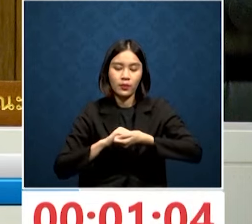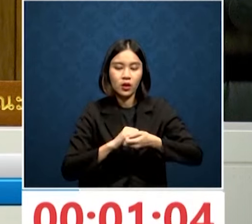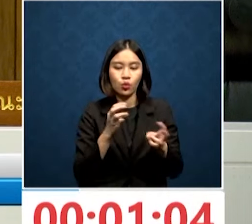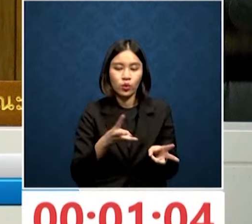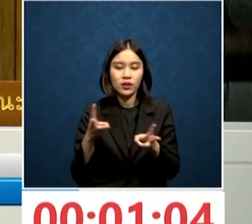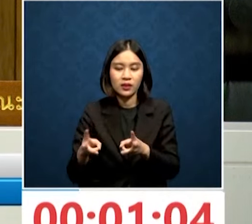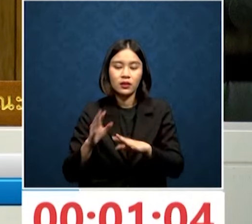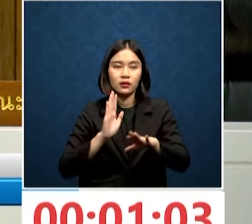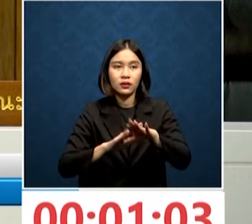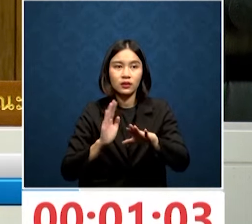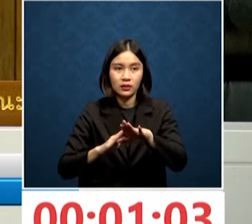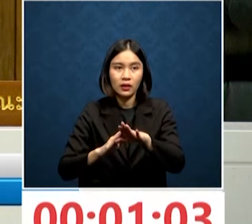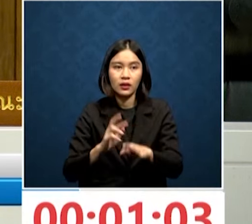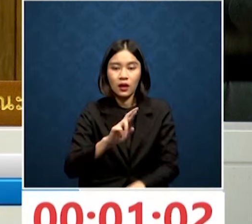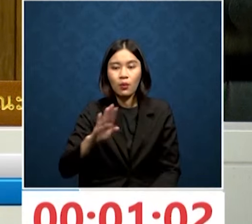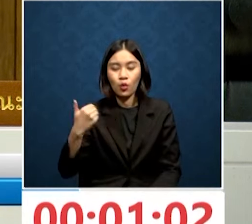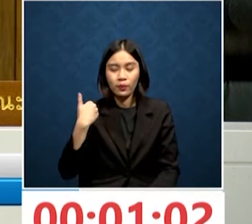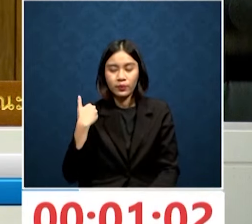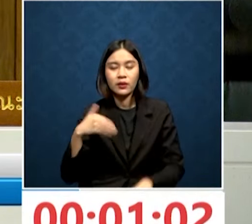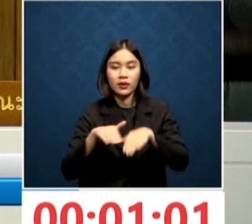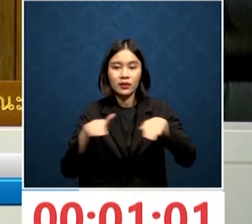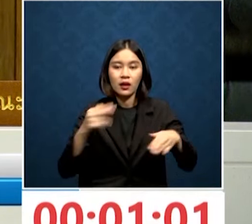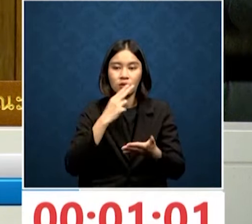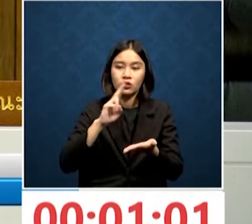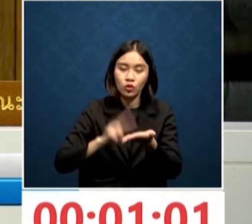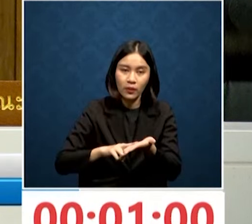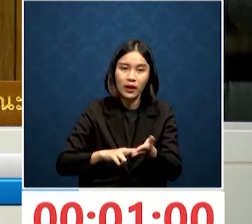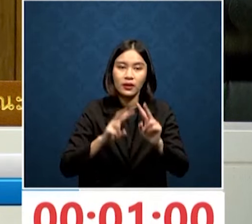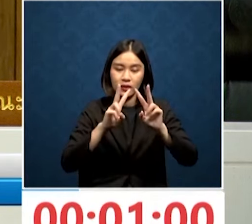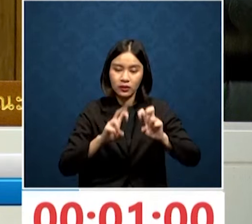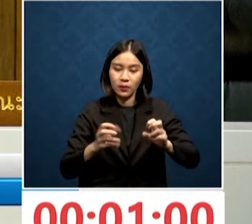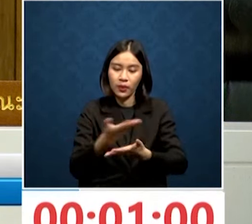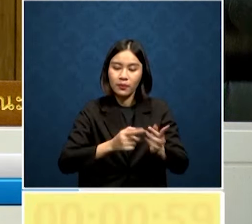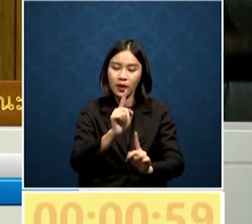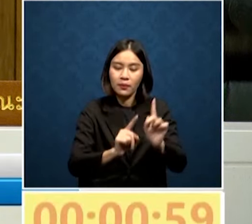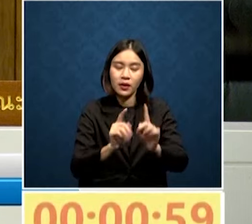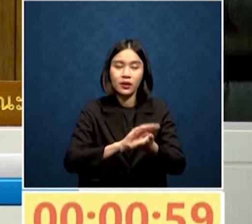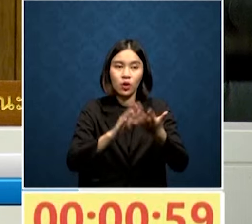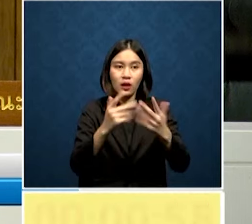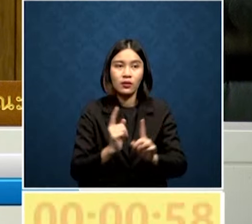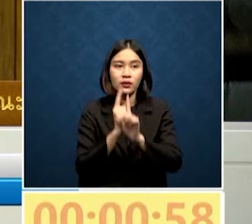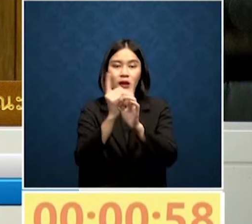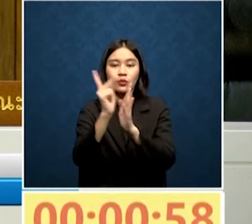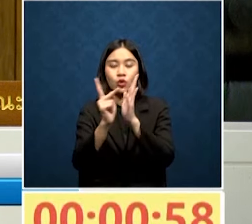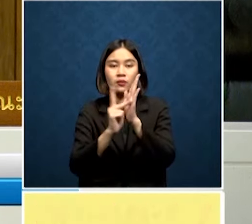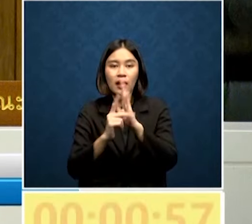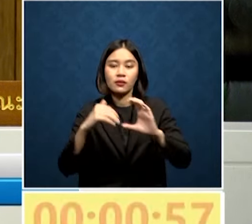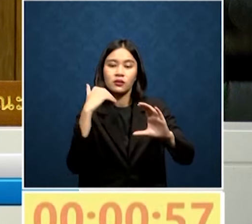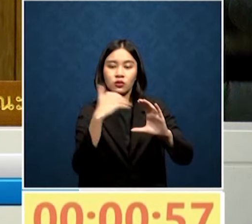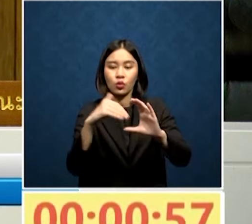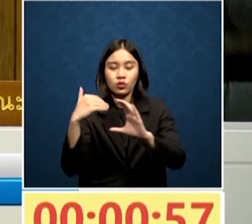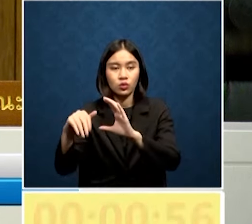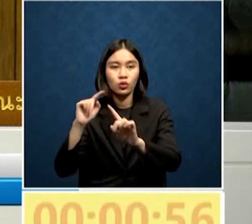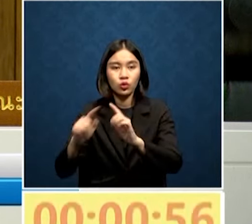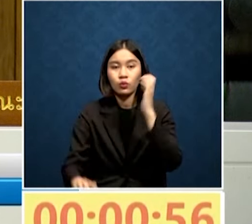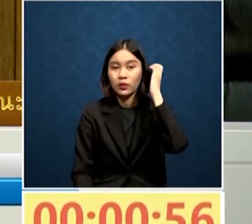เป็นระบบเรียกว่า SMS ในการมีภัยจากการสังเคราะห์การประเมินของกรมแล้วนะครับตามกฎหมายแล้วก็จะส่งไปในระบบ